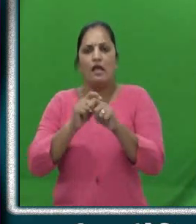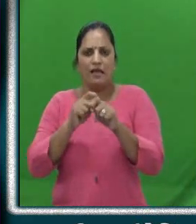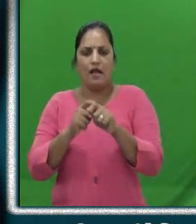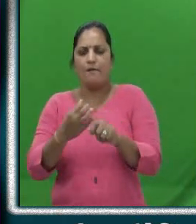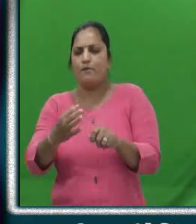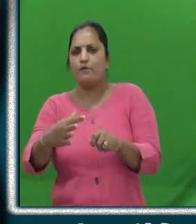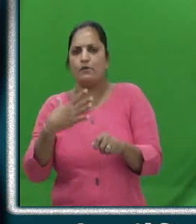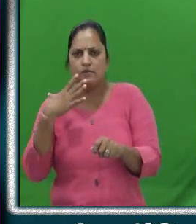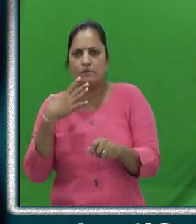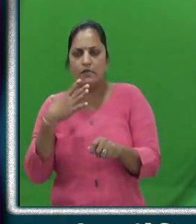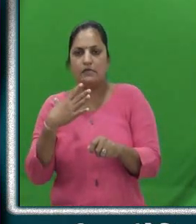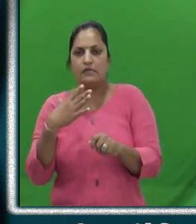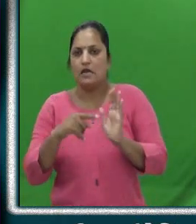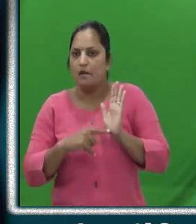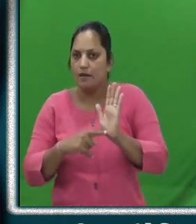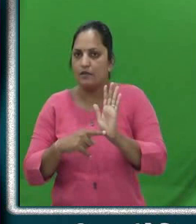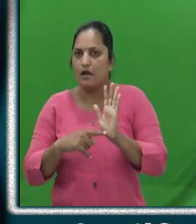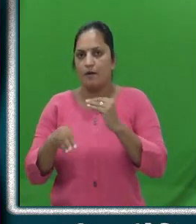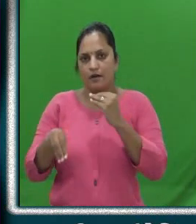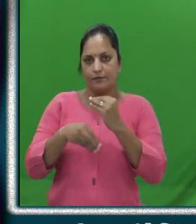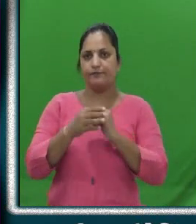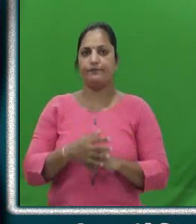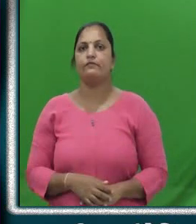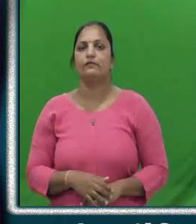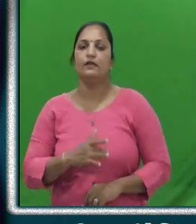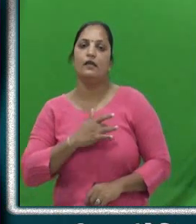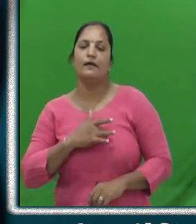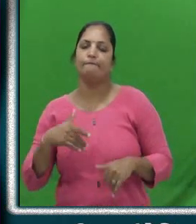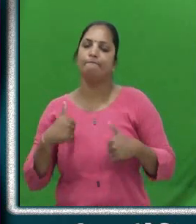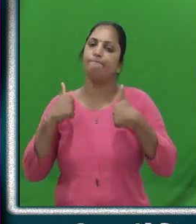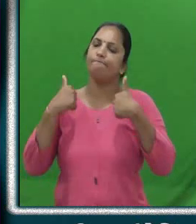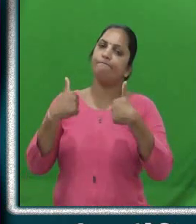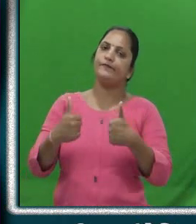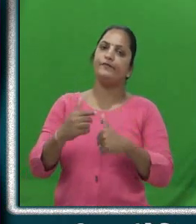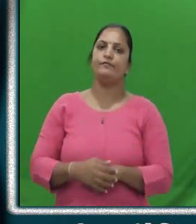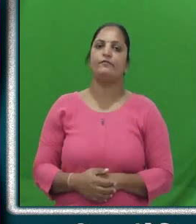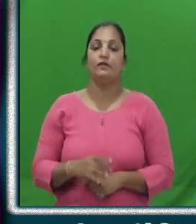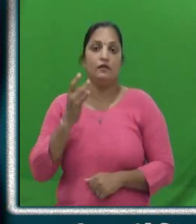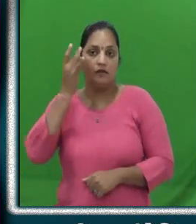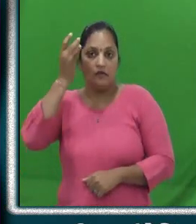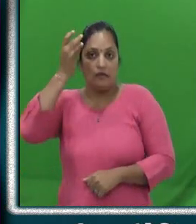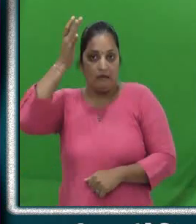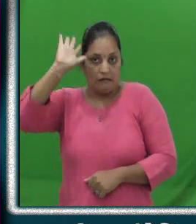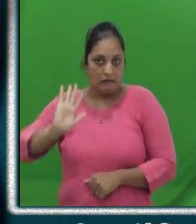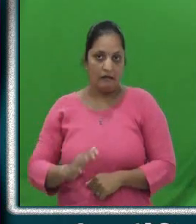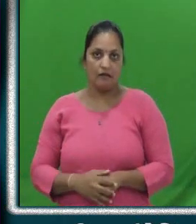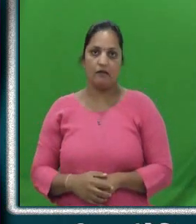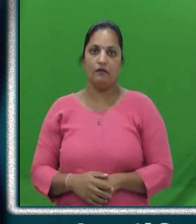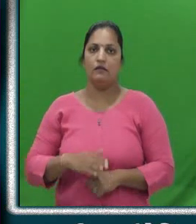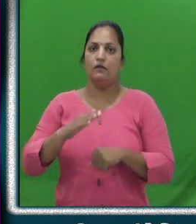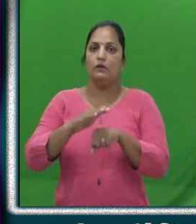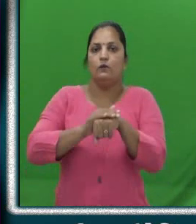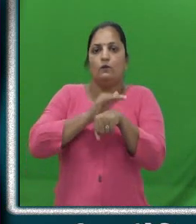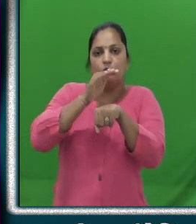જેને સફિક્સ તમે લગાડો એલવાય. દાખલા તરીકે કાઇન્ડ, કાઇન્ડલી. એંગ્રી, તો